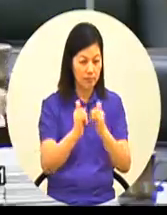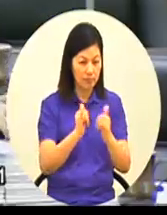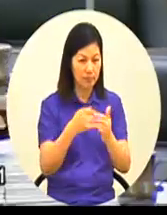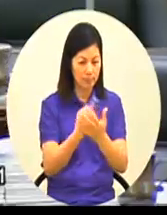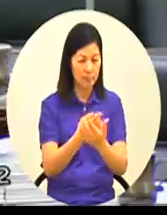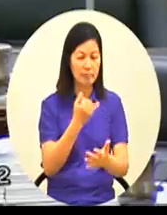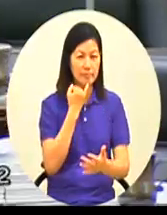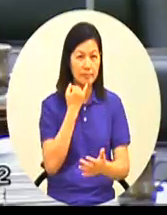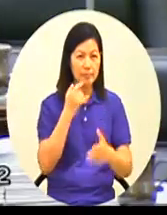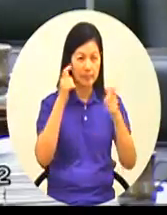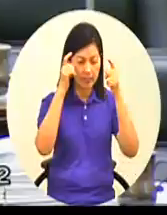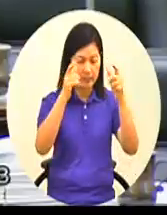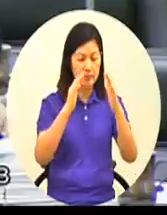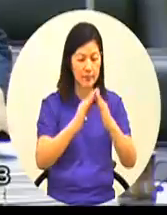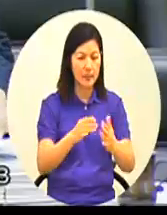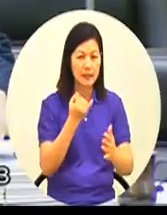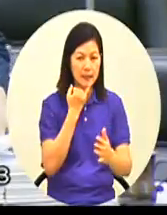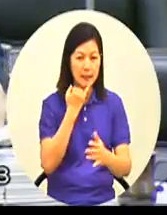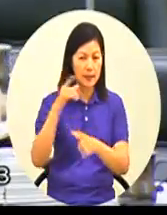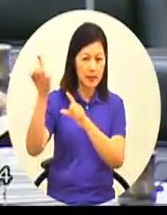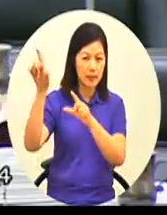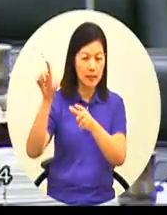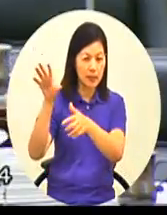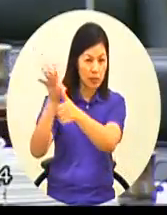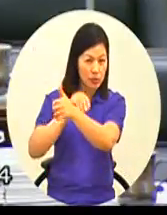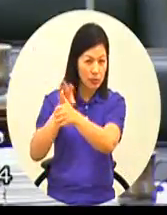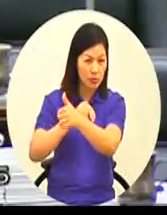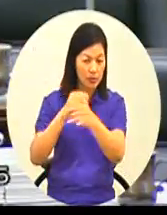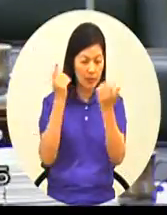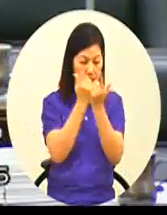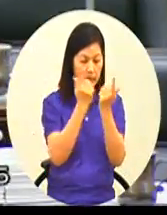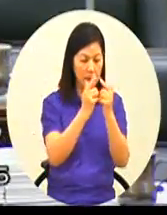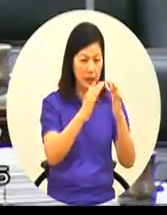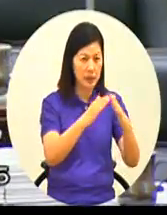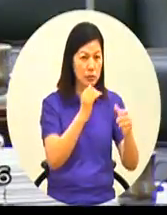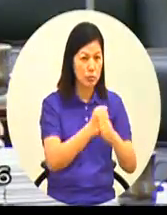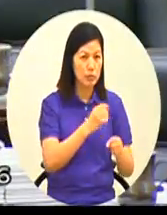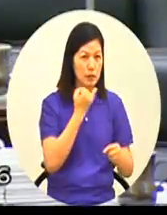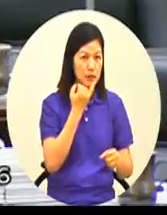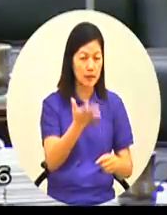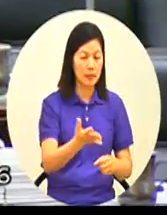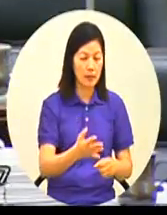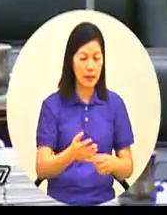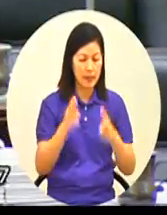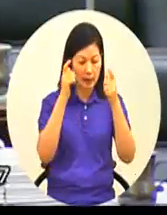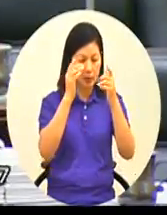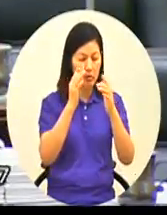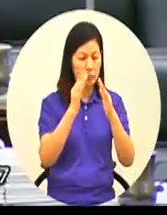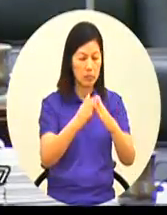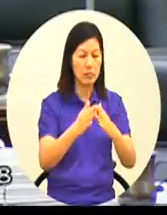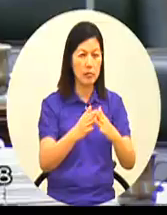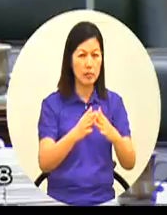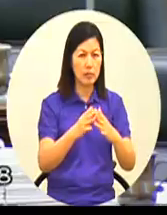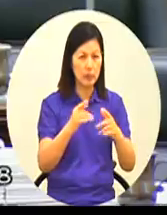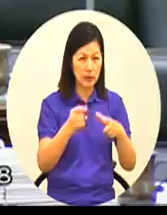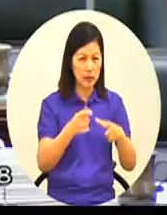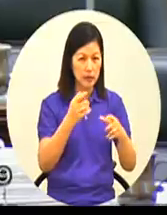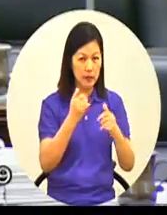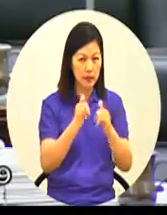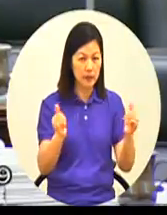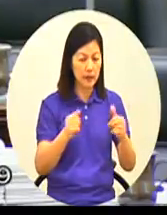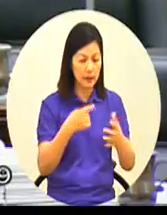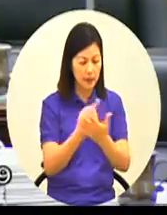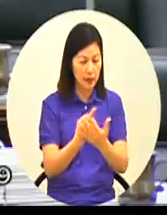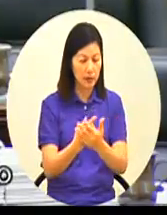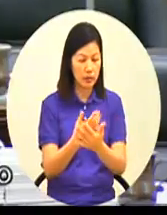以我们高雄市可不可以仿照台北市来做啊？我们也有一个高雄市的公民参与网啊，能不能来试